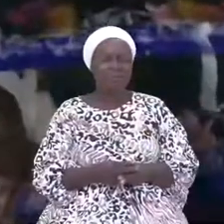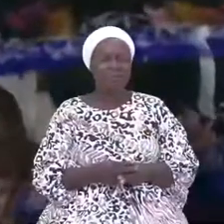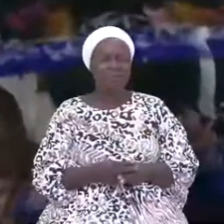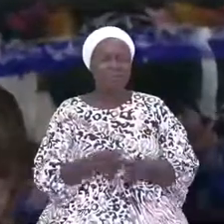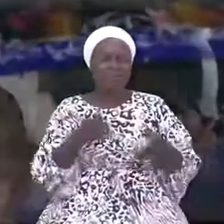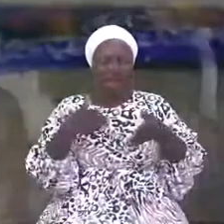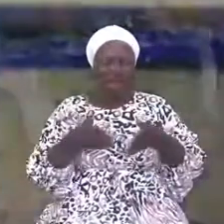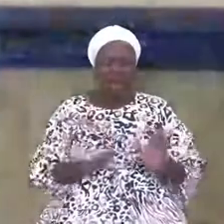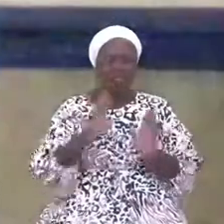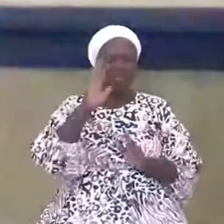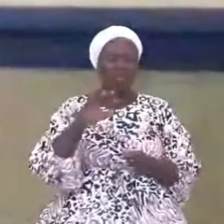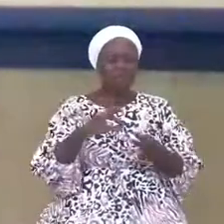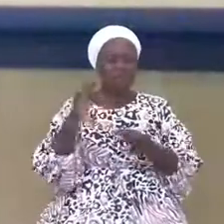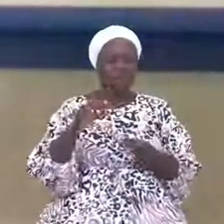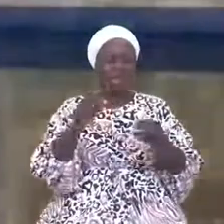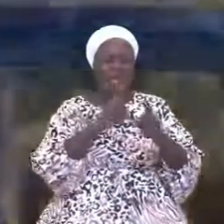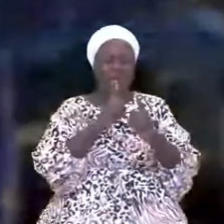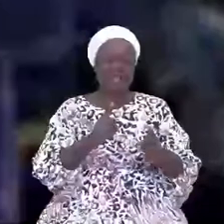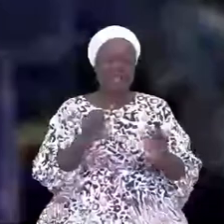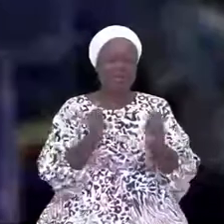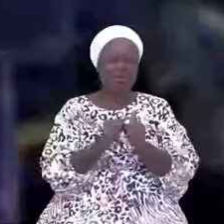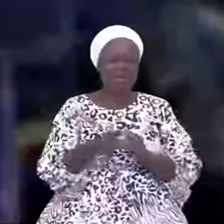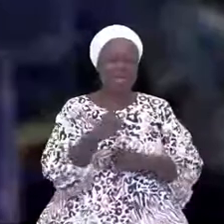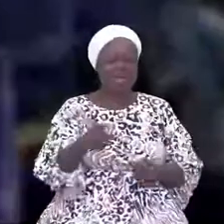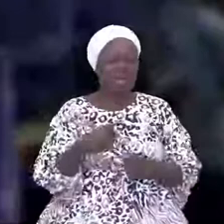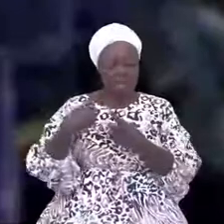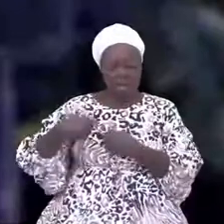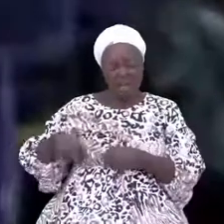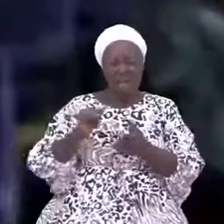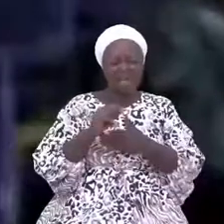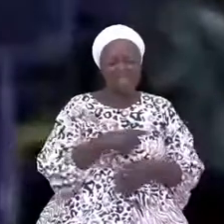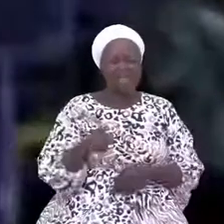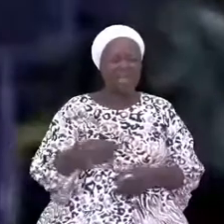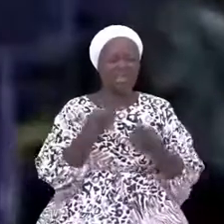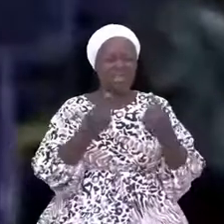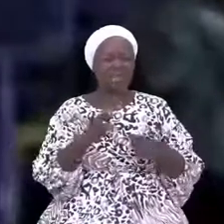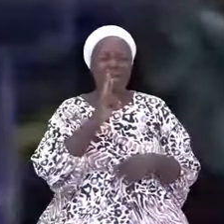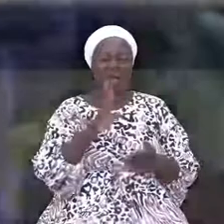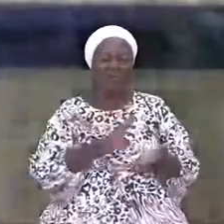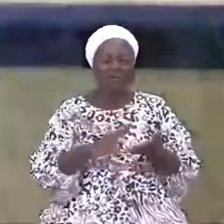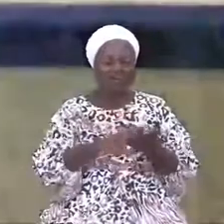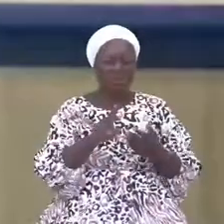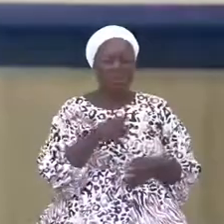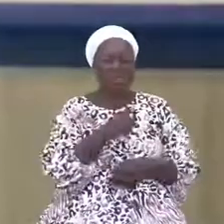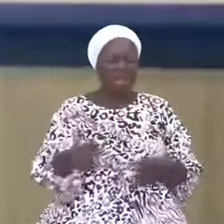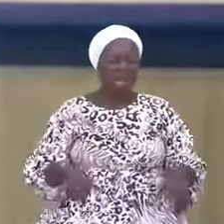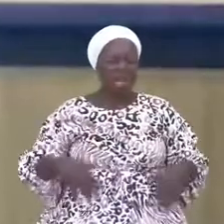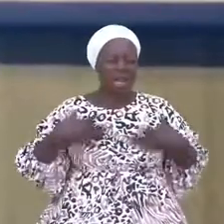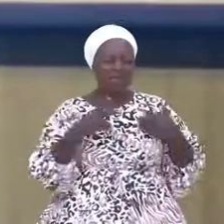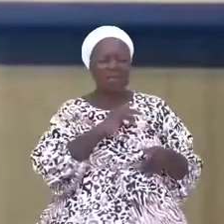de Jésus, que ton esprit rende témoignage à leur cœur, que leurs péchés